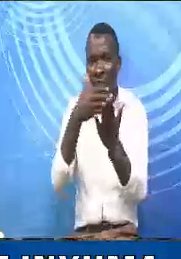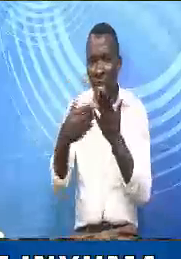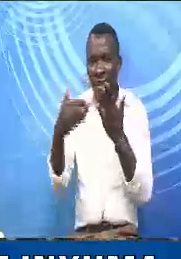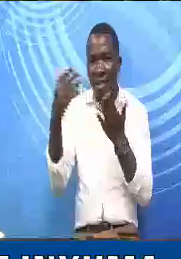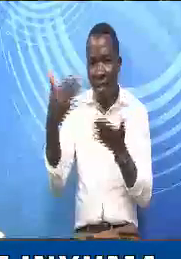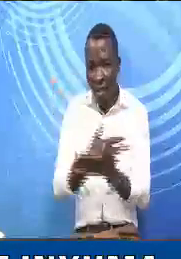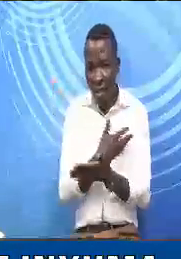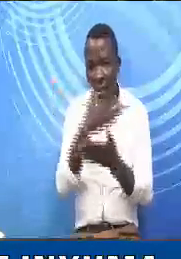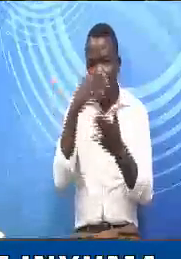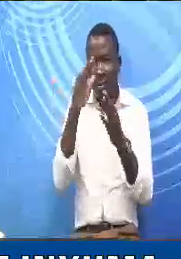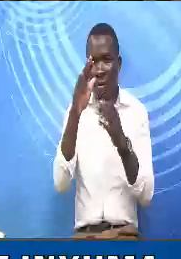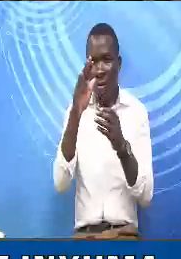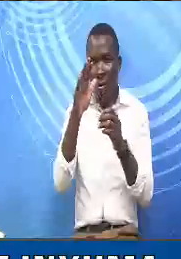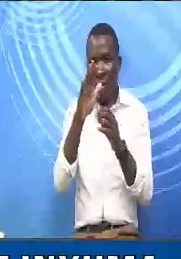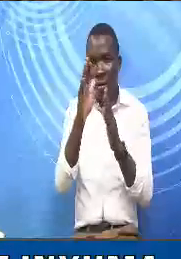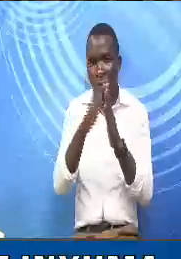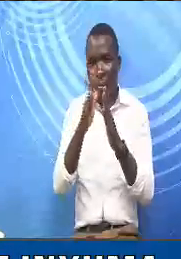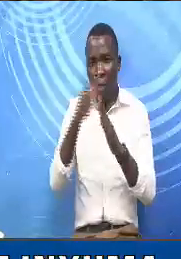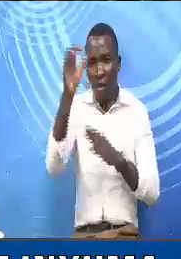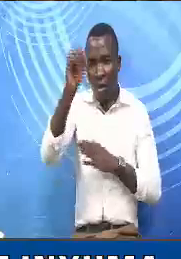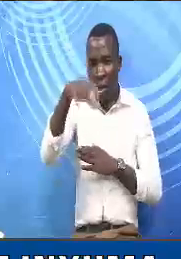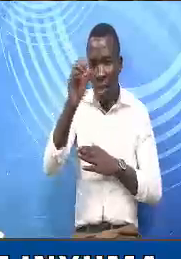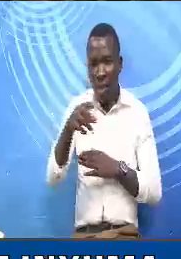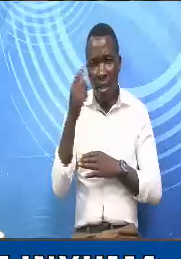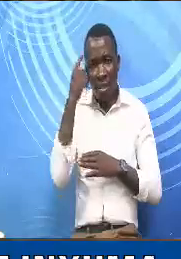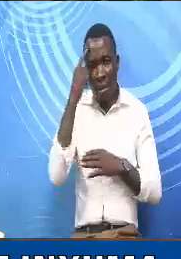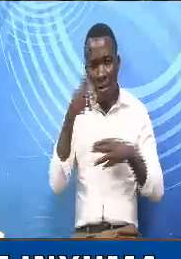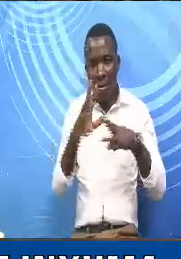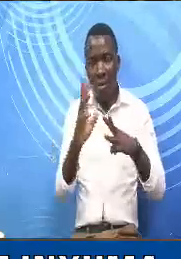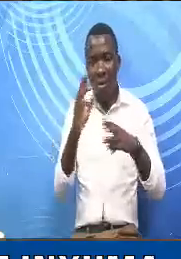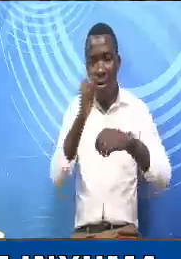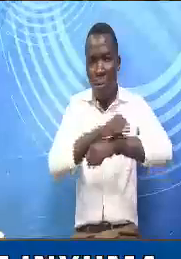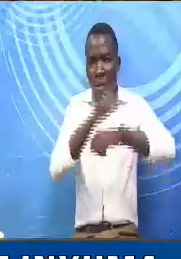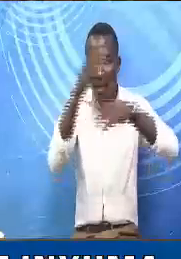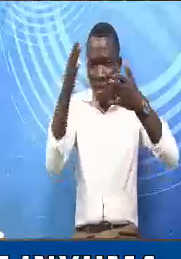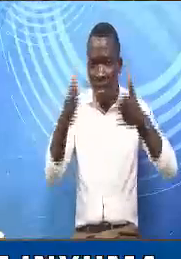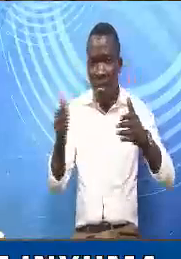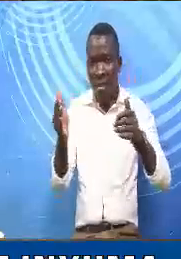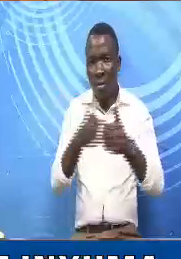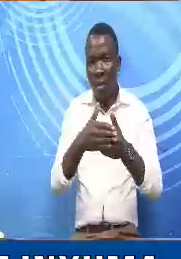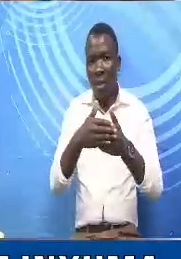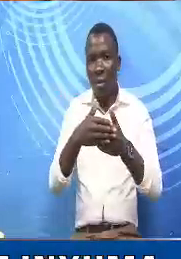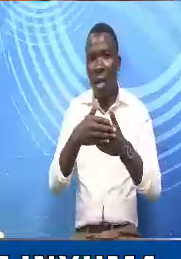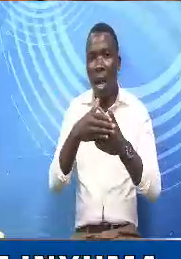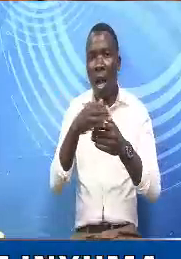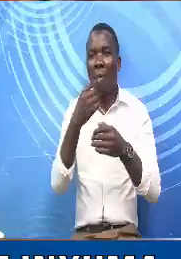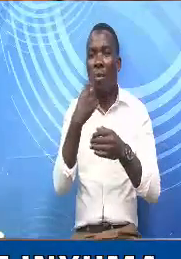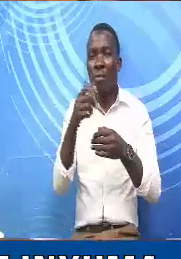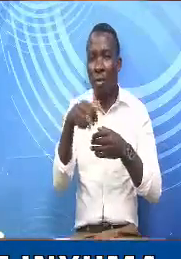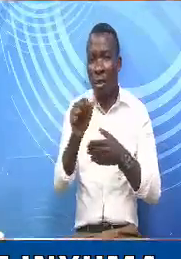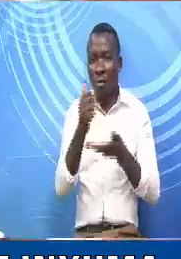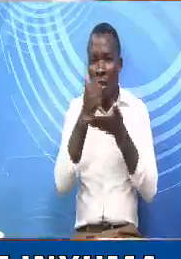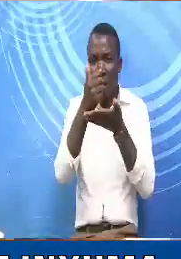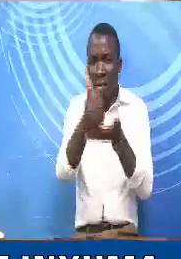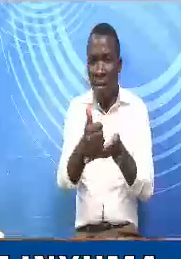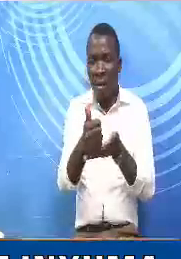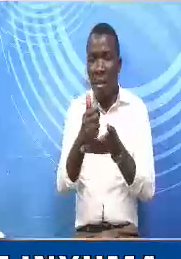rwo kugira ngo hatekerezwe uburyo aba banyeshuri bahagaritse amasomo yabo bafashwa ibarushimwe biho iki Kevin